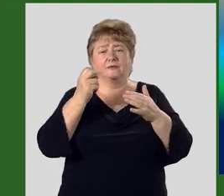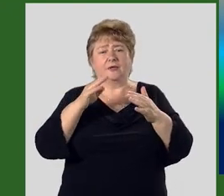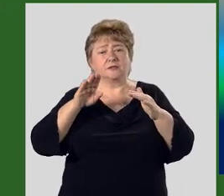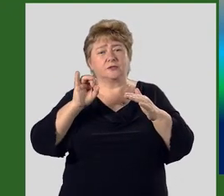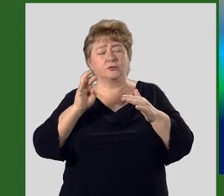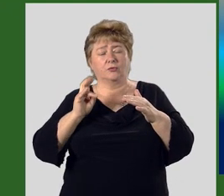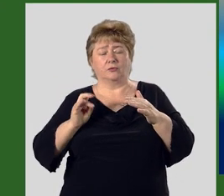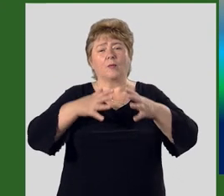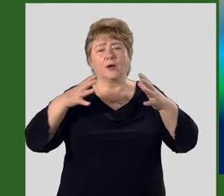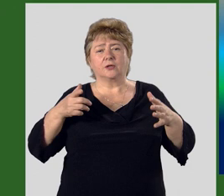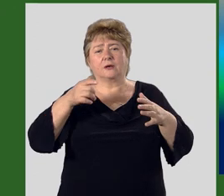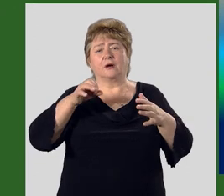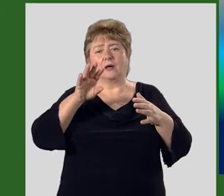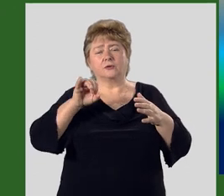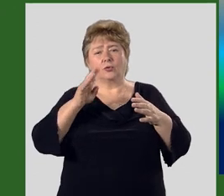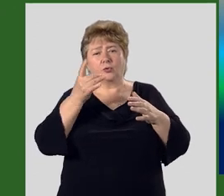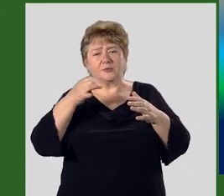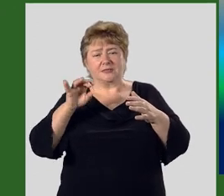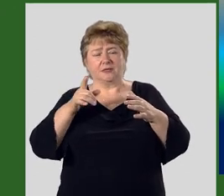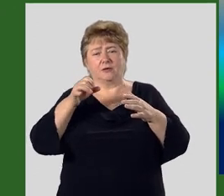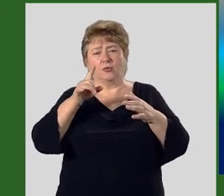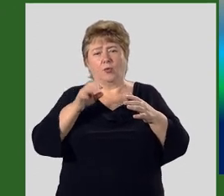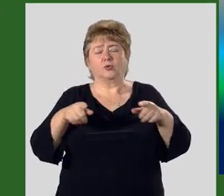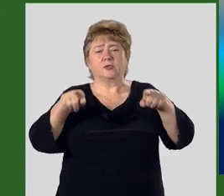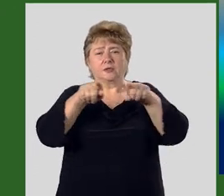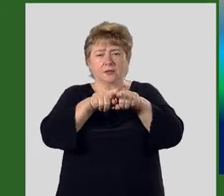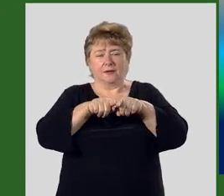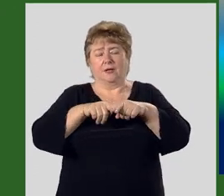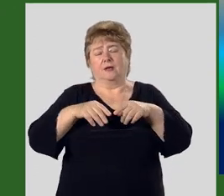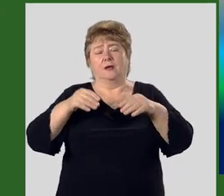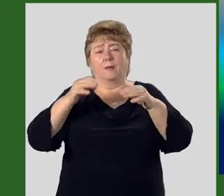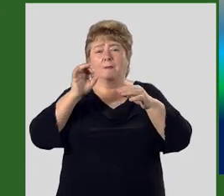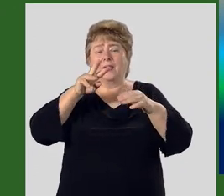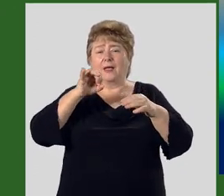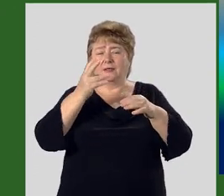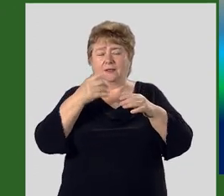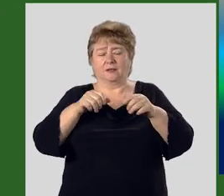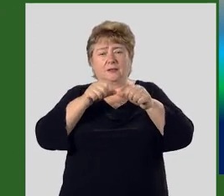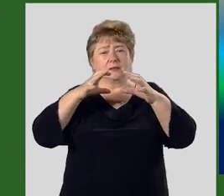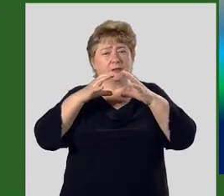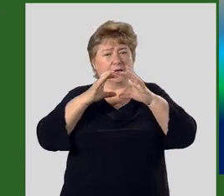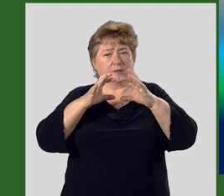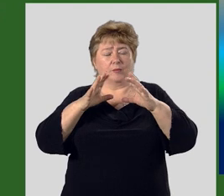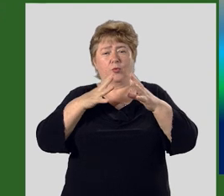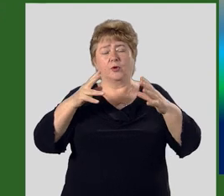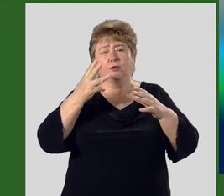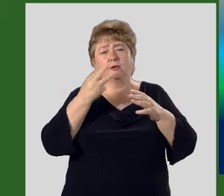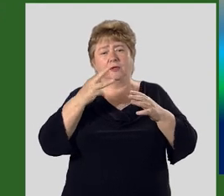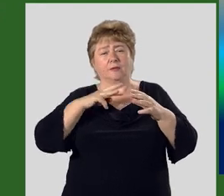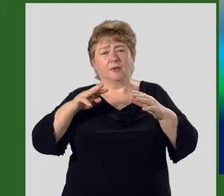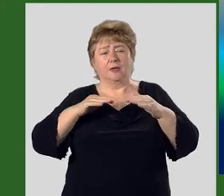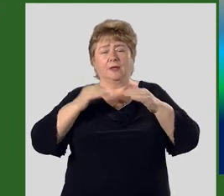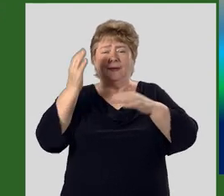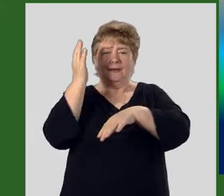тонн. Большой Гатторпский глобус и одновременно планетарий диаметром более 3 метров на